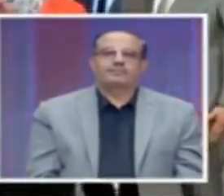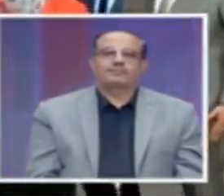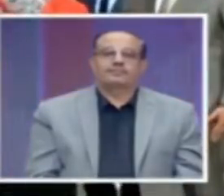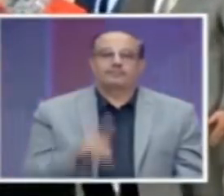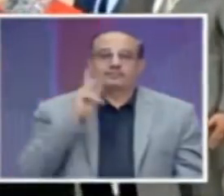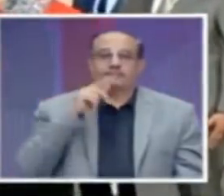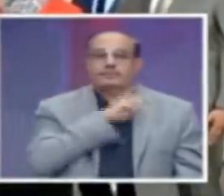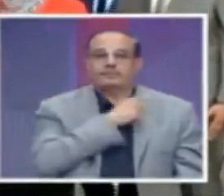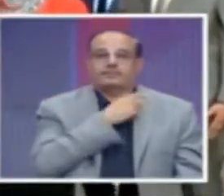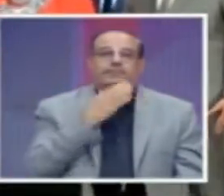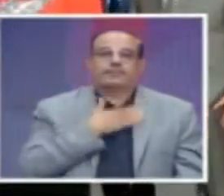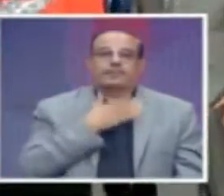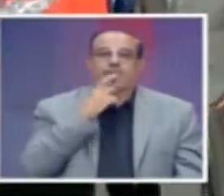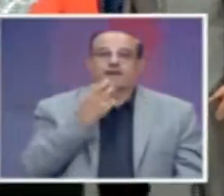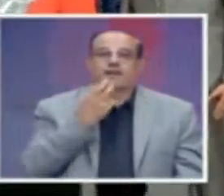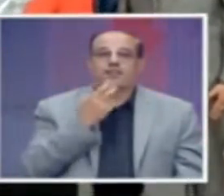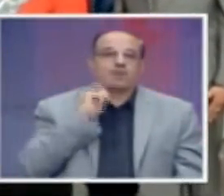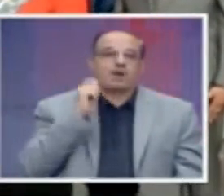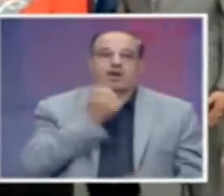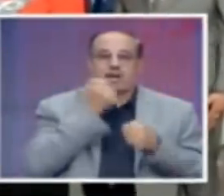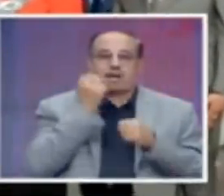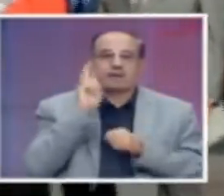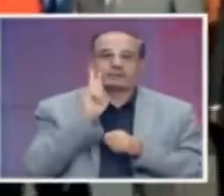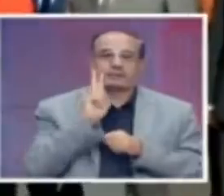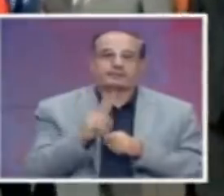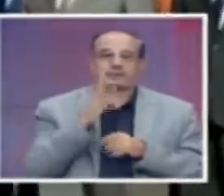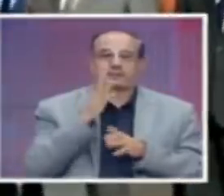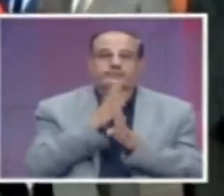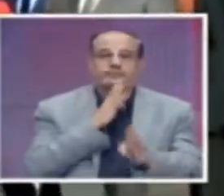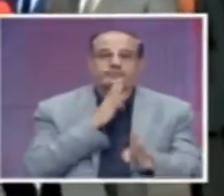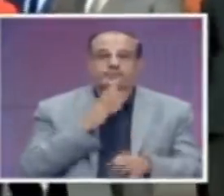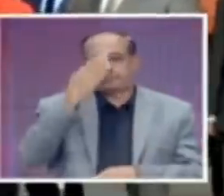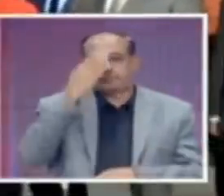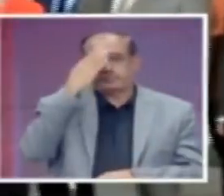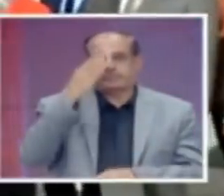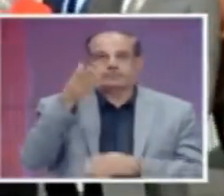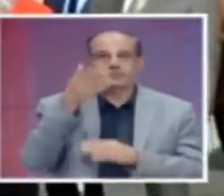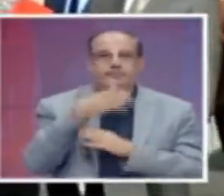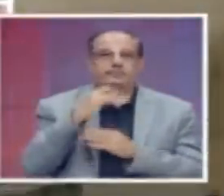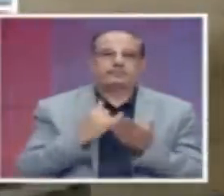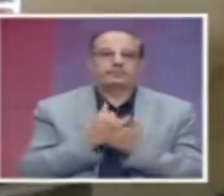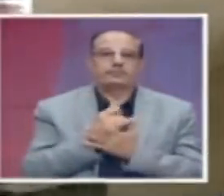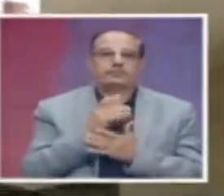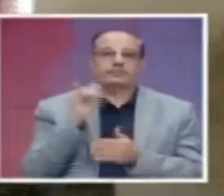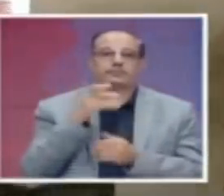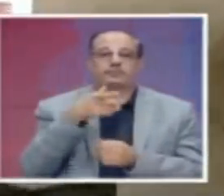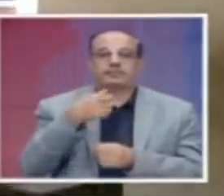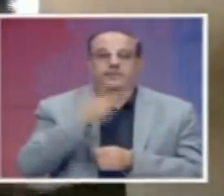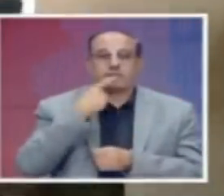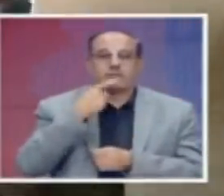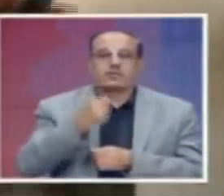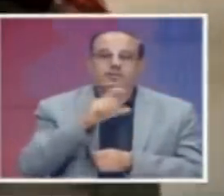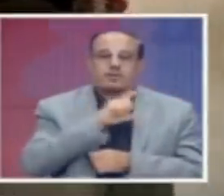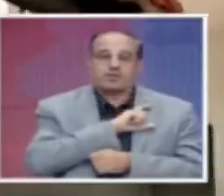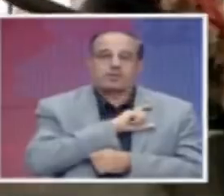فقد شهد اللواء أسامة القاضي محافظ المنيا خلال جولته طابور الصباح وتحية العلم بإحدى المدارس، وهنأ الطلاب بالعام